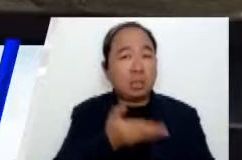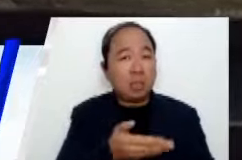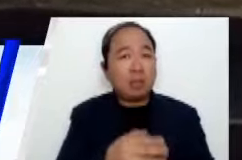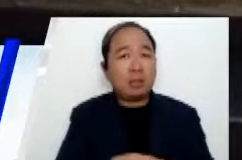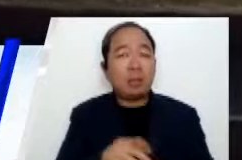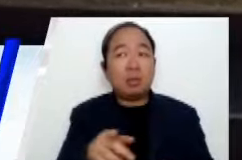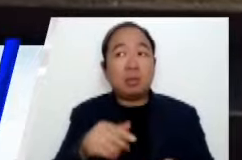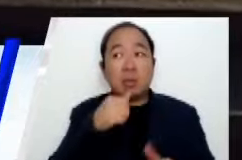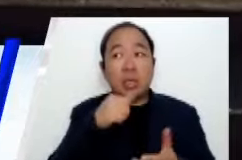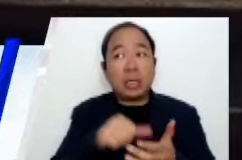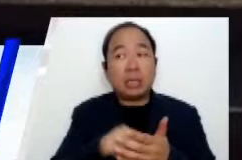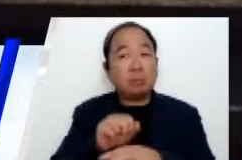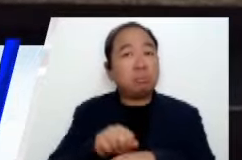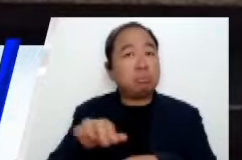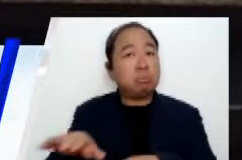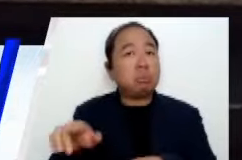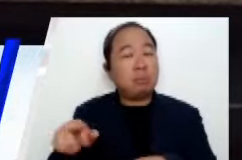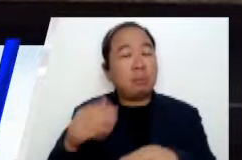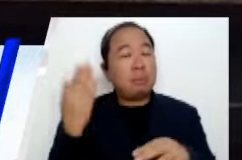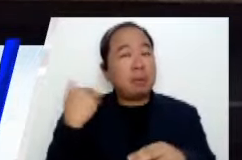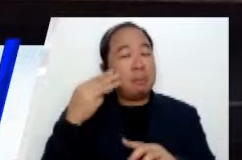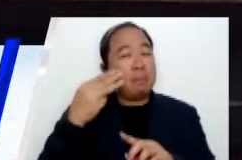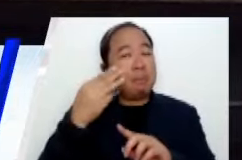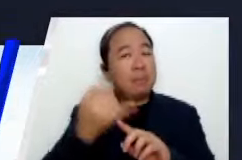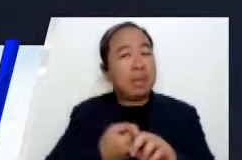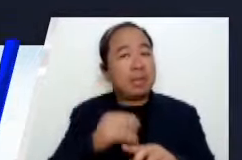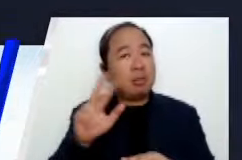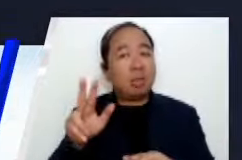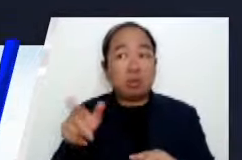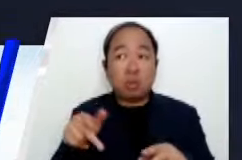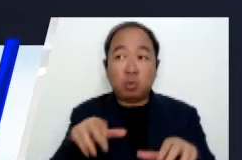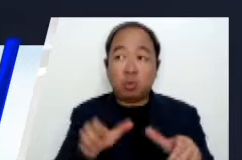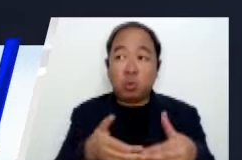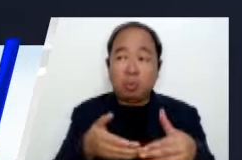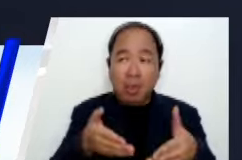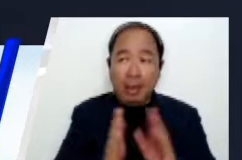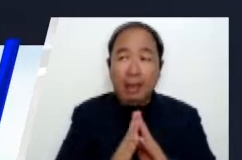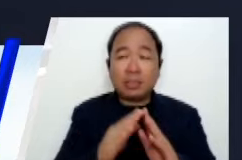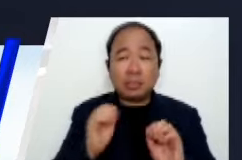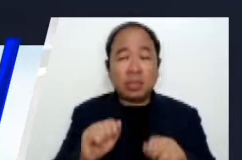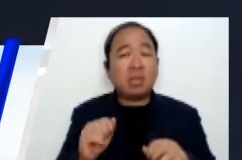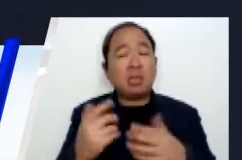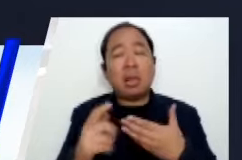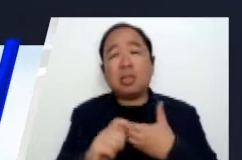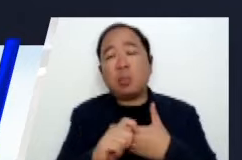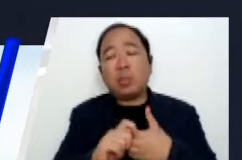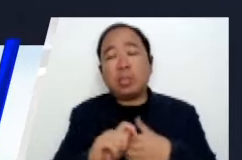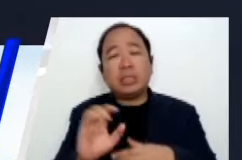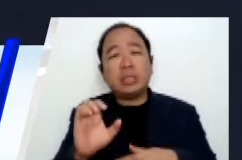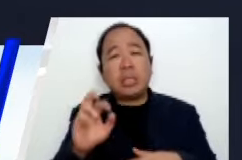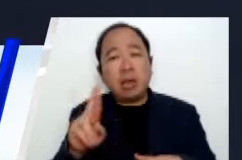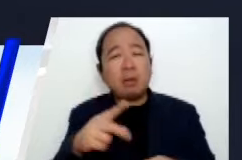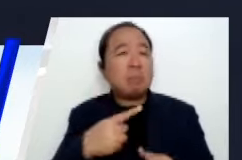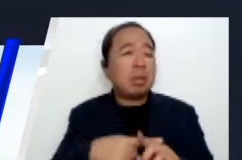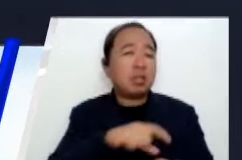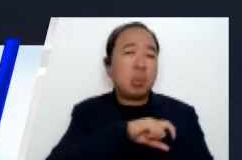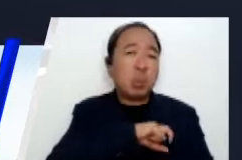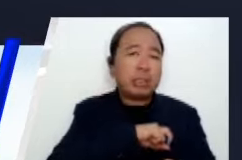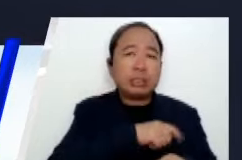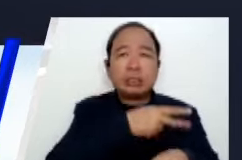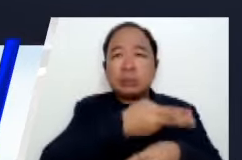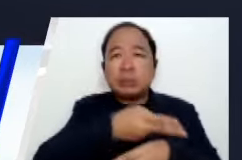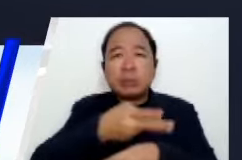noong May 3, humingi pa umano ang grupo ng mga portalet at crowd control police at iba pa pangangailangan para sa